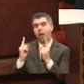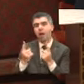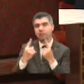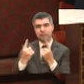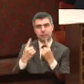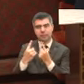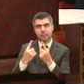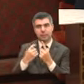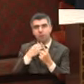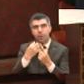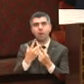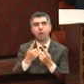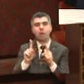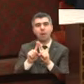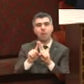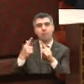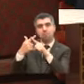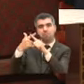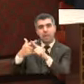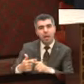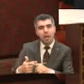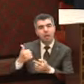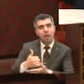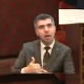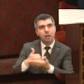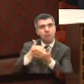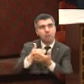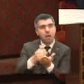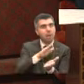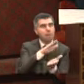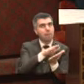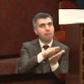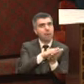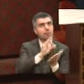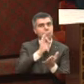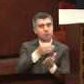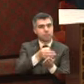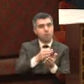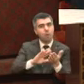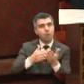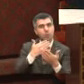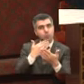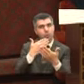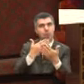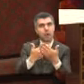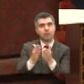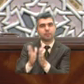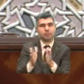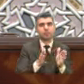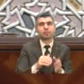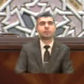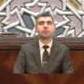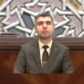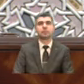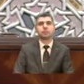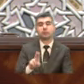في الوضع العادي حنا الأموال اللي مرصودة نزع الملكية تنوضعوها وفق بطبيعة الحال ديك المسطرة. شكرا سيد الوزير.